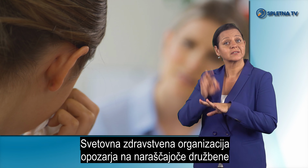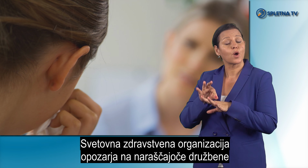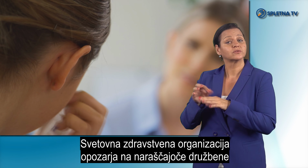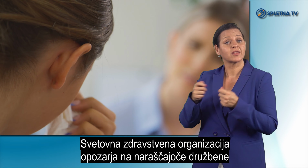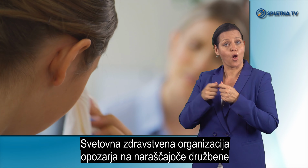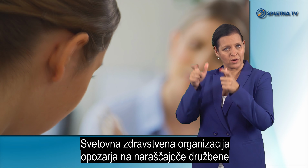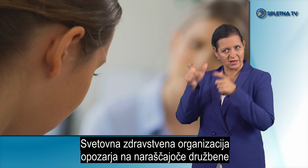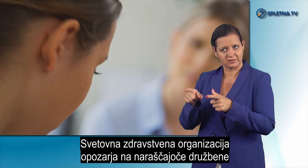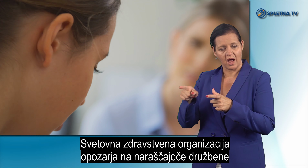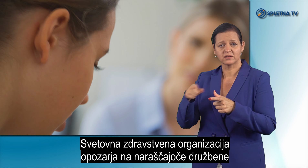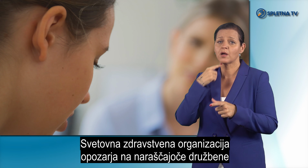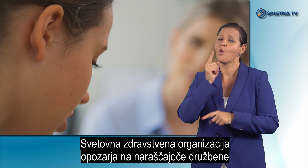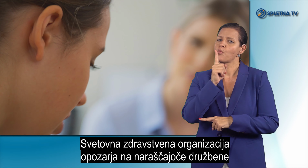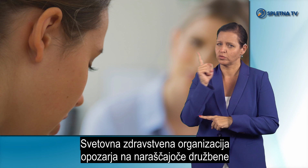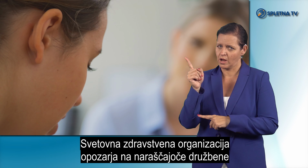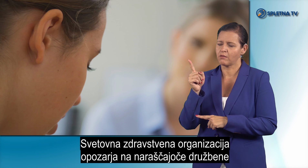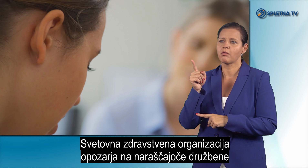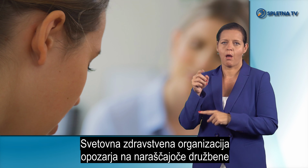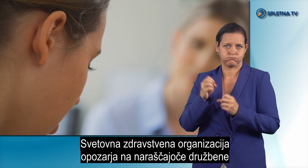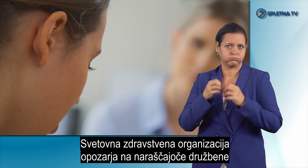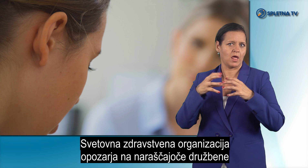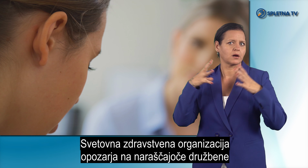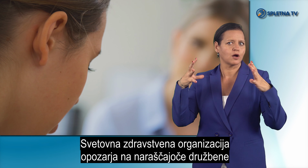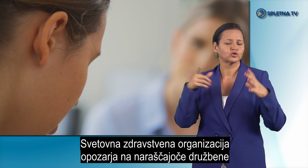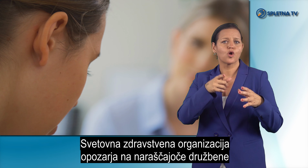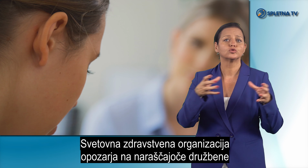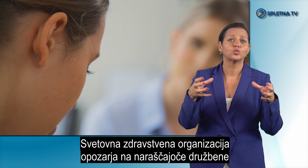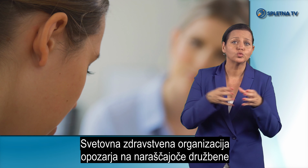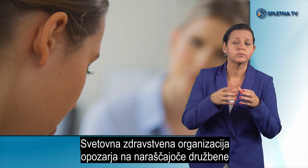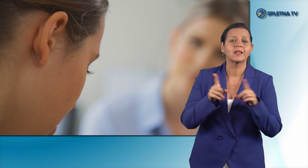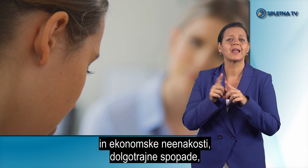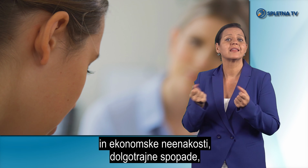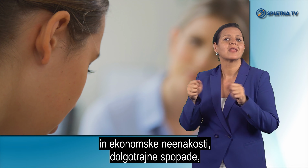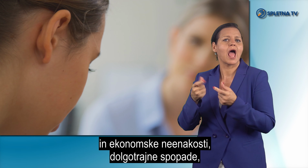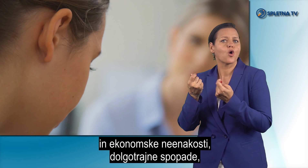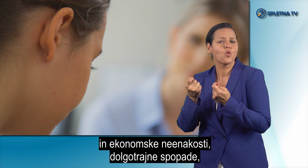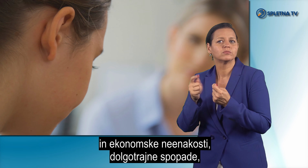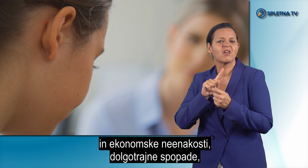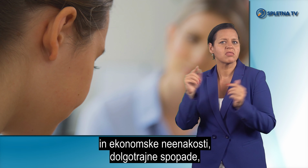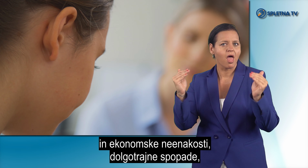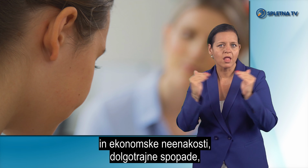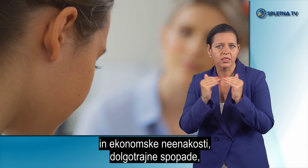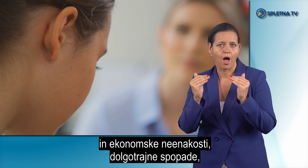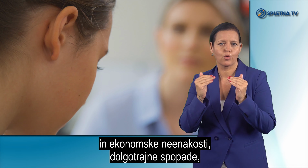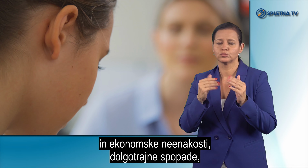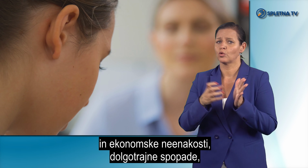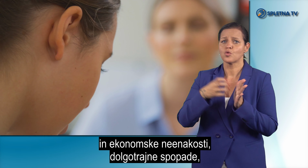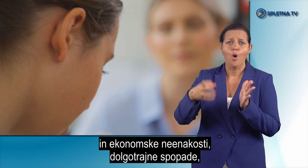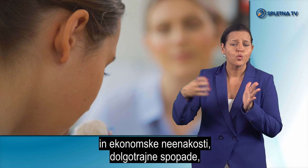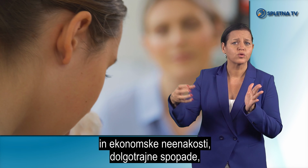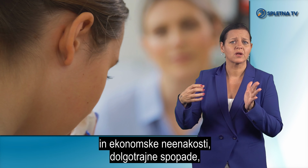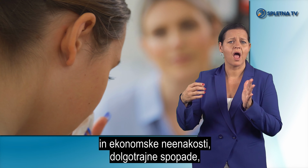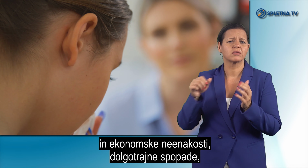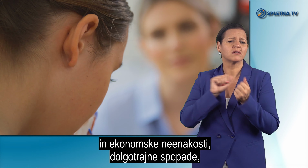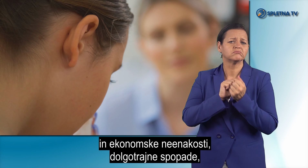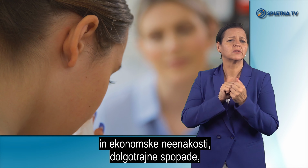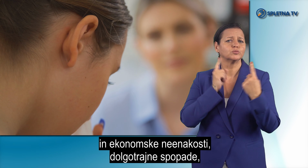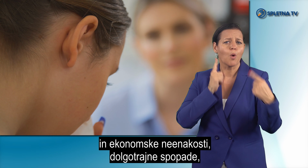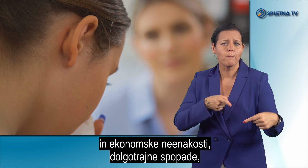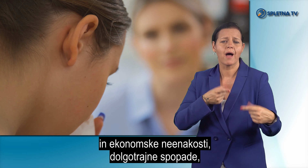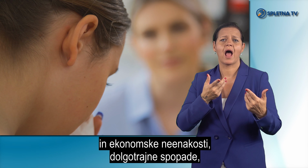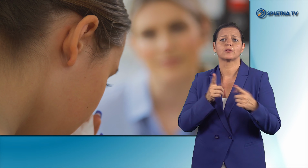Svetovna zdravstvena organizacija opozarja na naraščajoče družbene in ekonomske neenakosti, dolgotrajne spopade, nasilje in